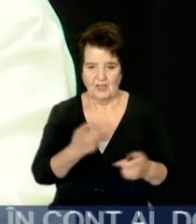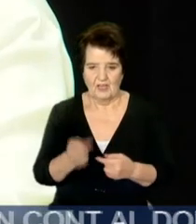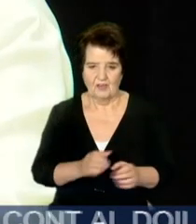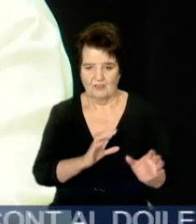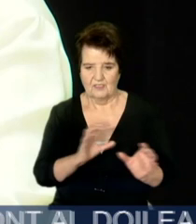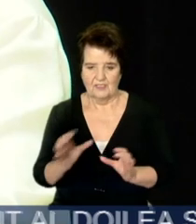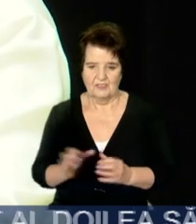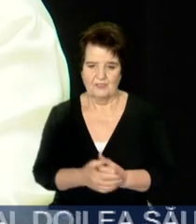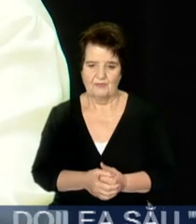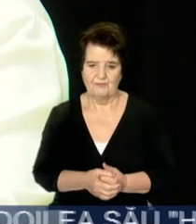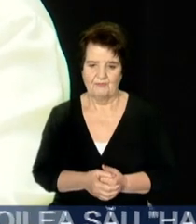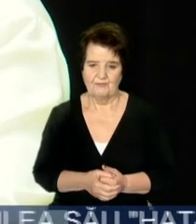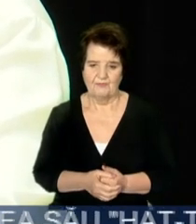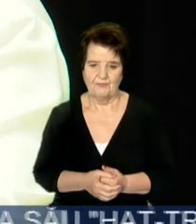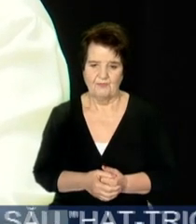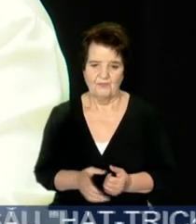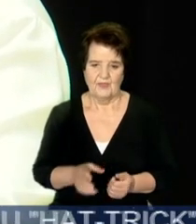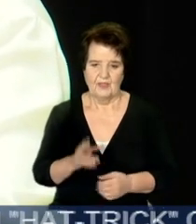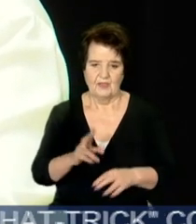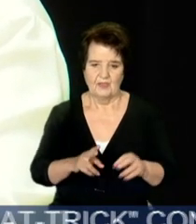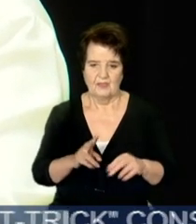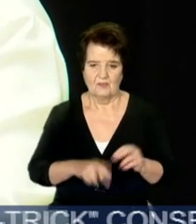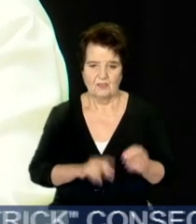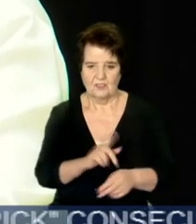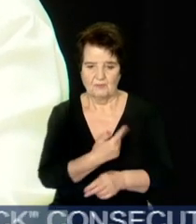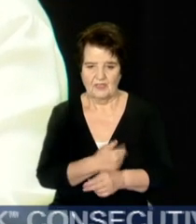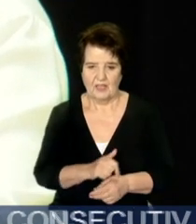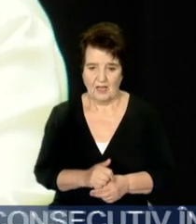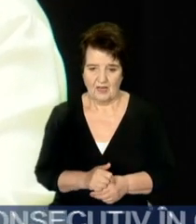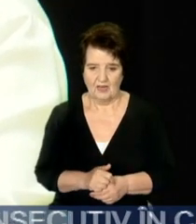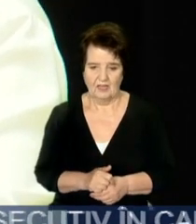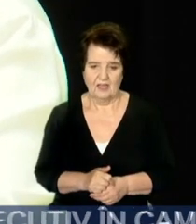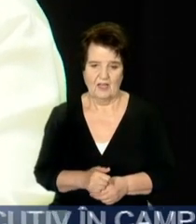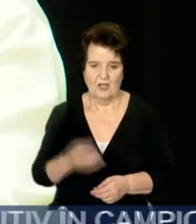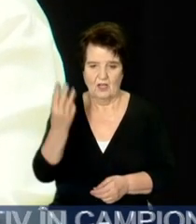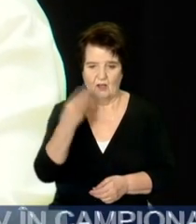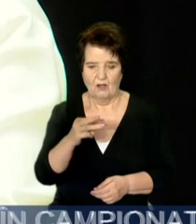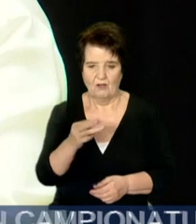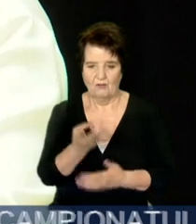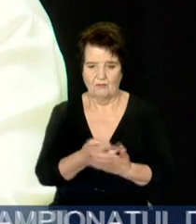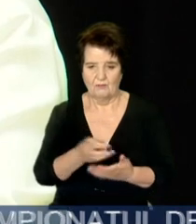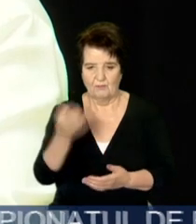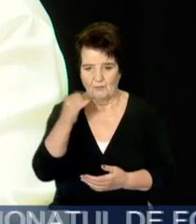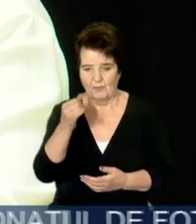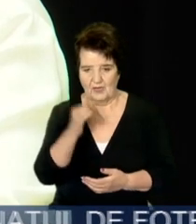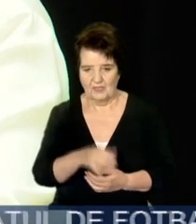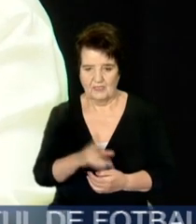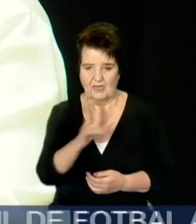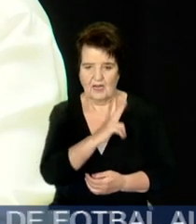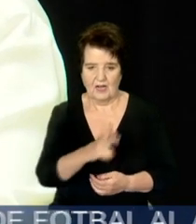total renovat. Începem construcția 2 spitale moderne regionale în Bălți și Cahul.